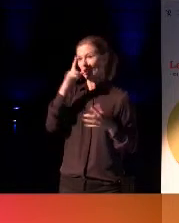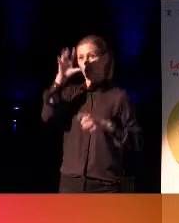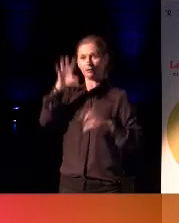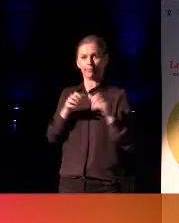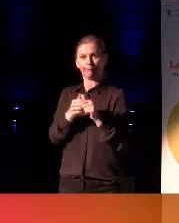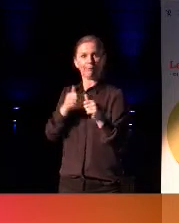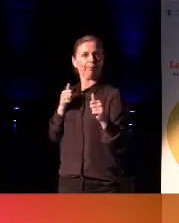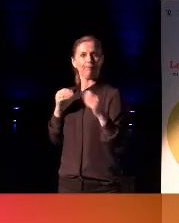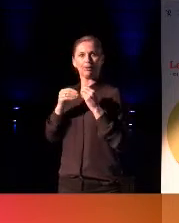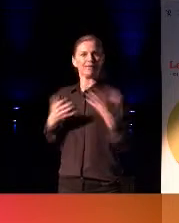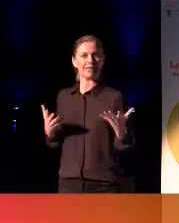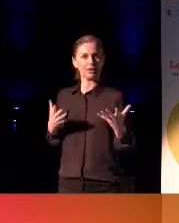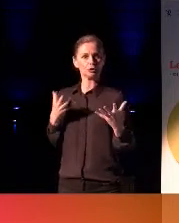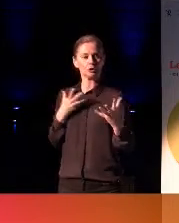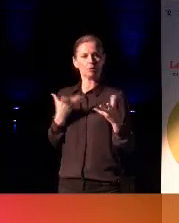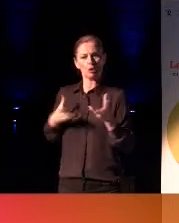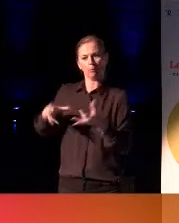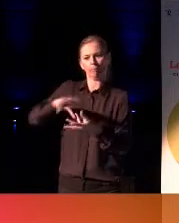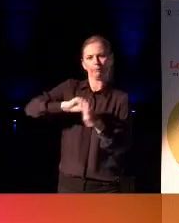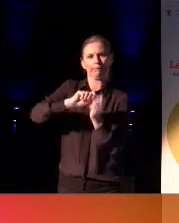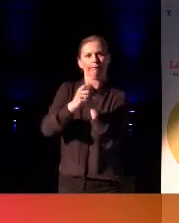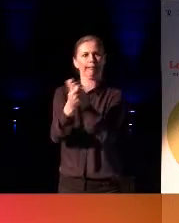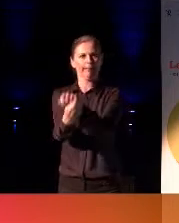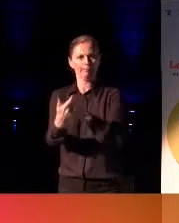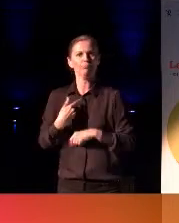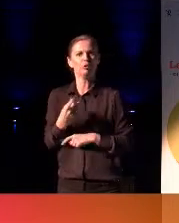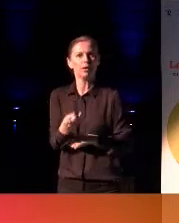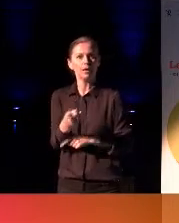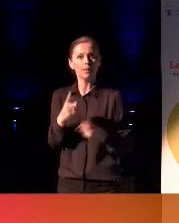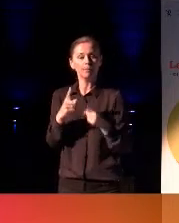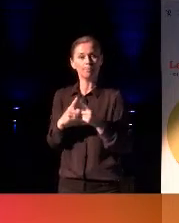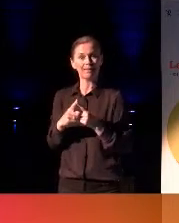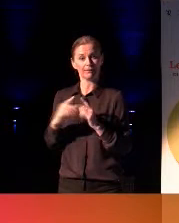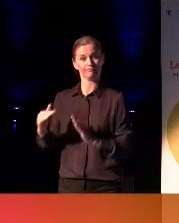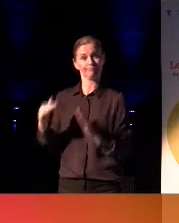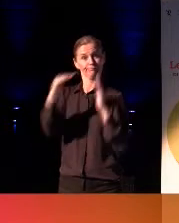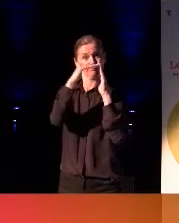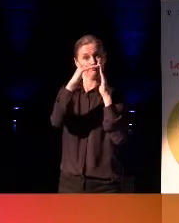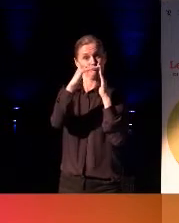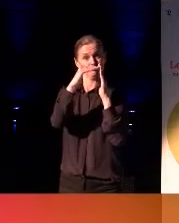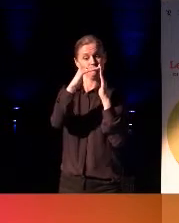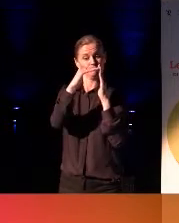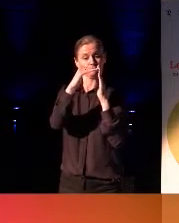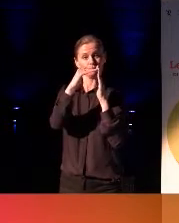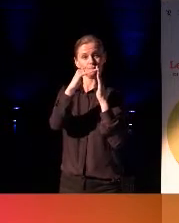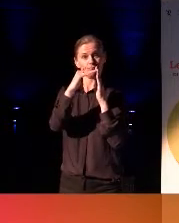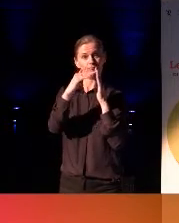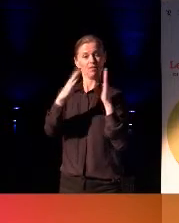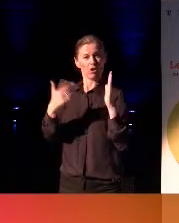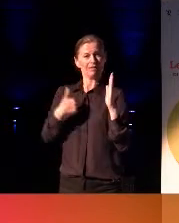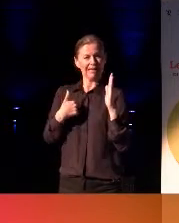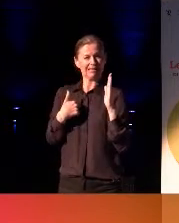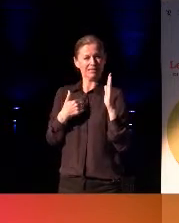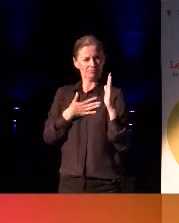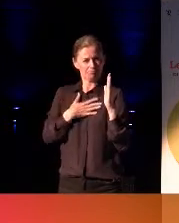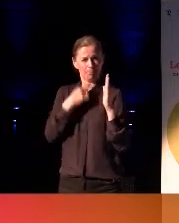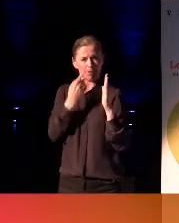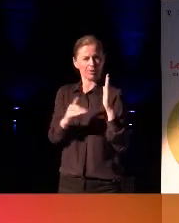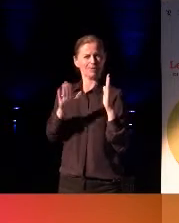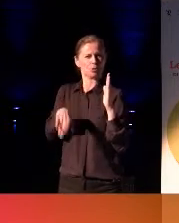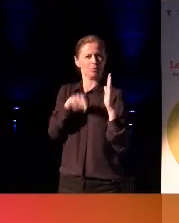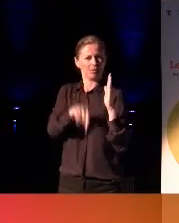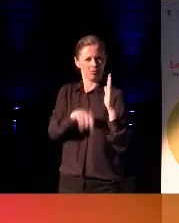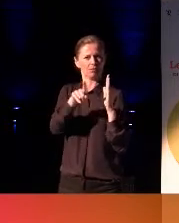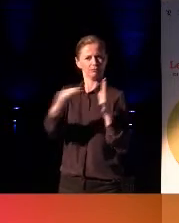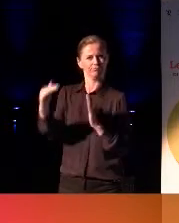lenger, for dette smelter sammen og konvergerer. Men øverste venstre, og det det jeg egentlig kommer til å snakke mest om i